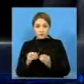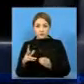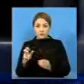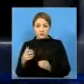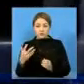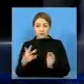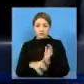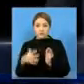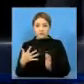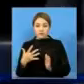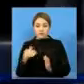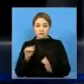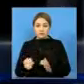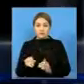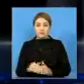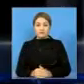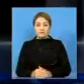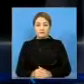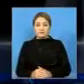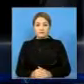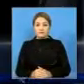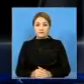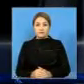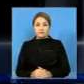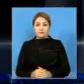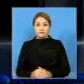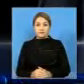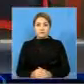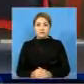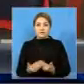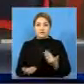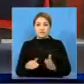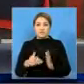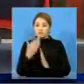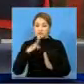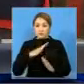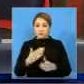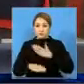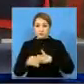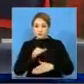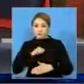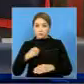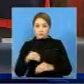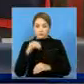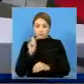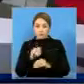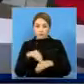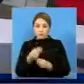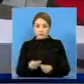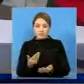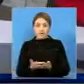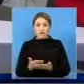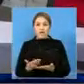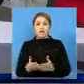11385 мыңнан аспау керек. Одан асса, онда мүгедек өзі төлейді. Қорыта айтсақ, мемлекеттің мүмкіндігі шектеулі жандарға